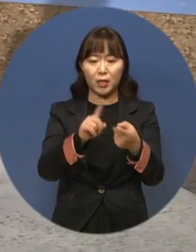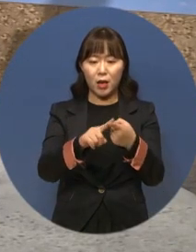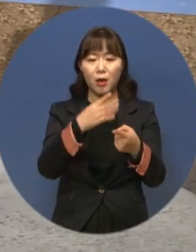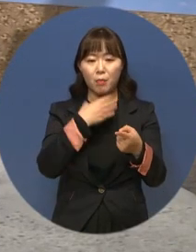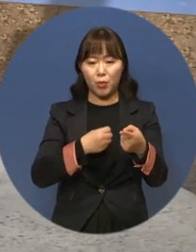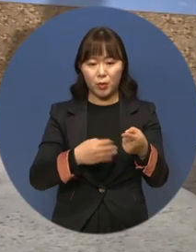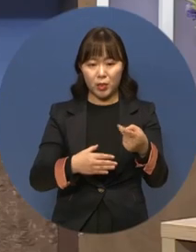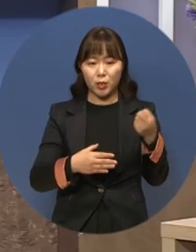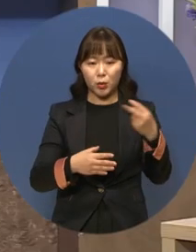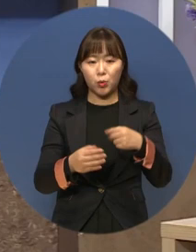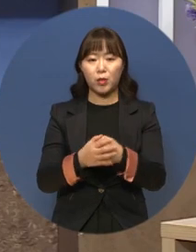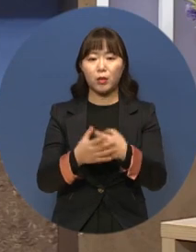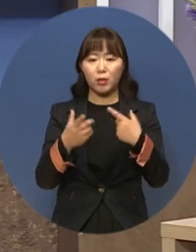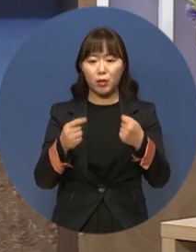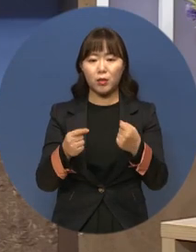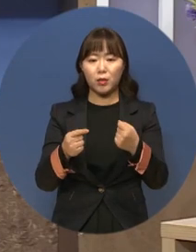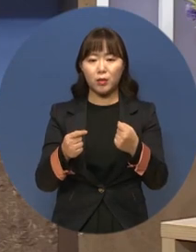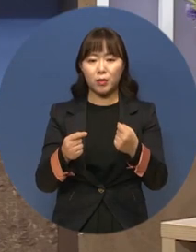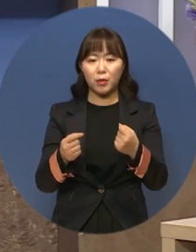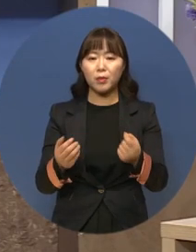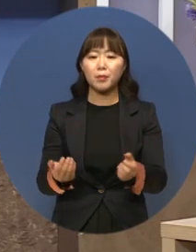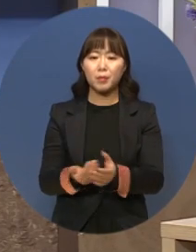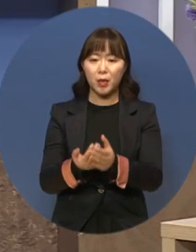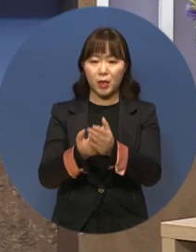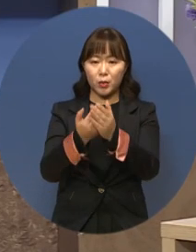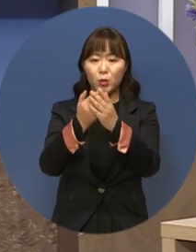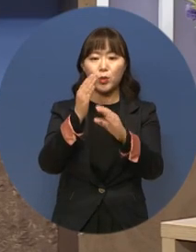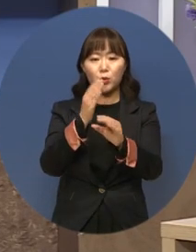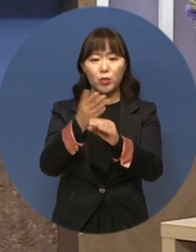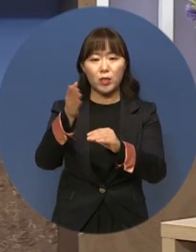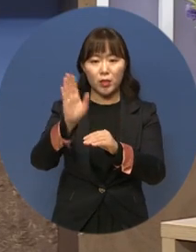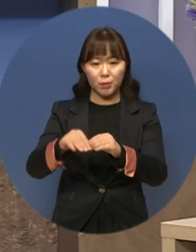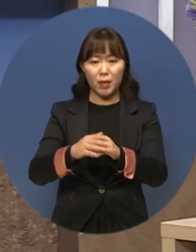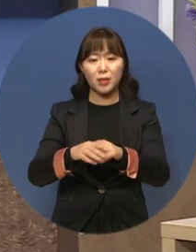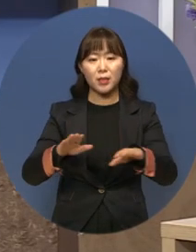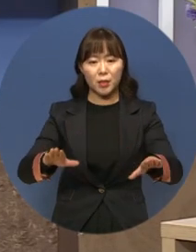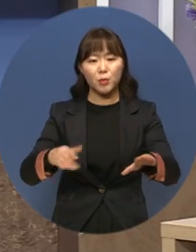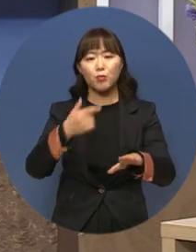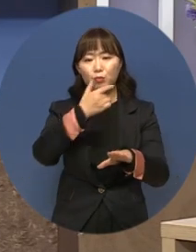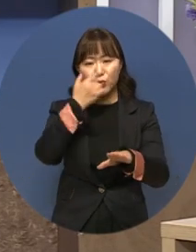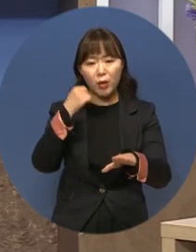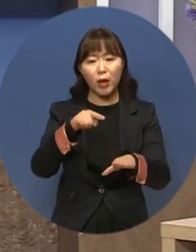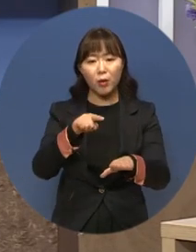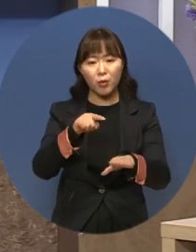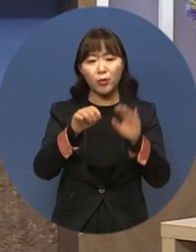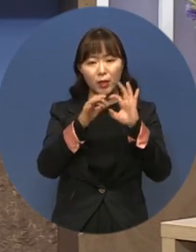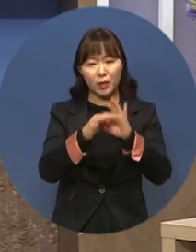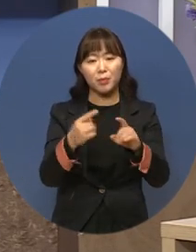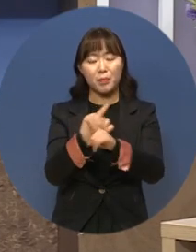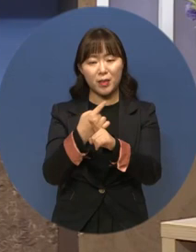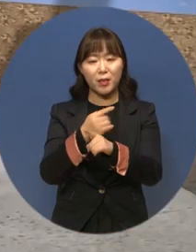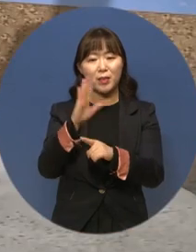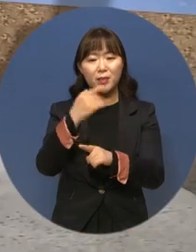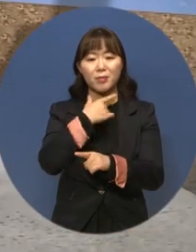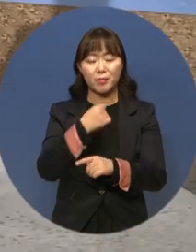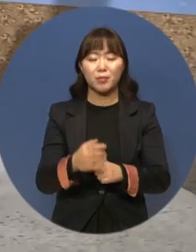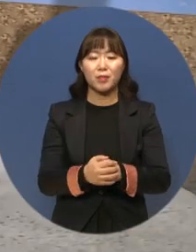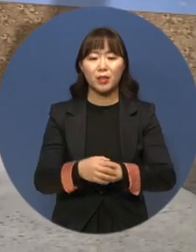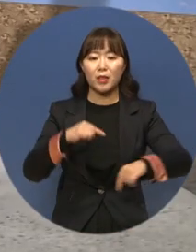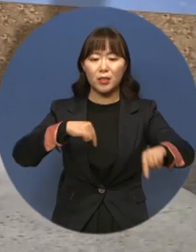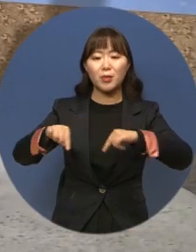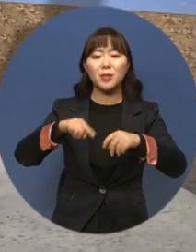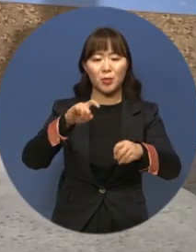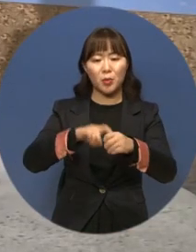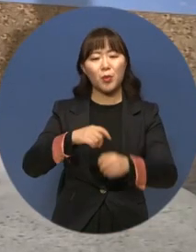뭐 복지라든지 이런 부분이 좀 발전하고는 있지만 네. 아직까지 부족한 그런 부분도 좀 그렇죠. 개선이 됐으면 하는 네. 바람입니다. 정치적으로